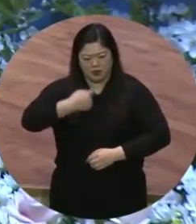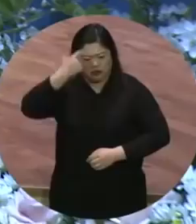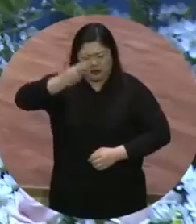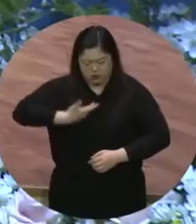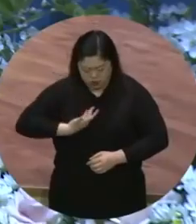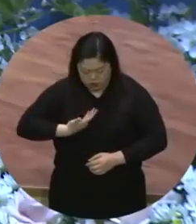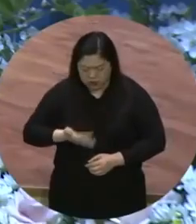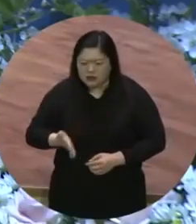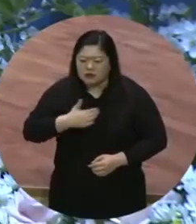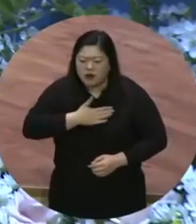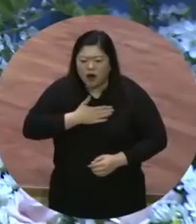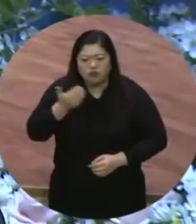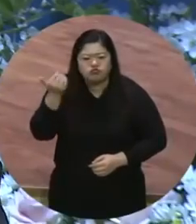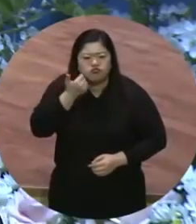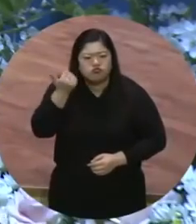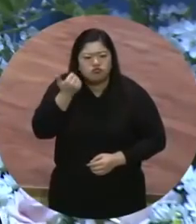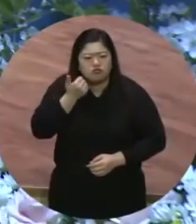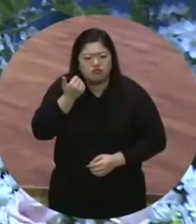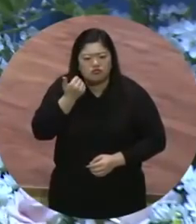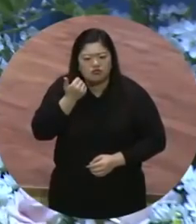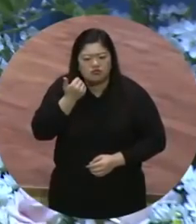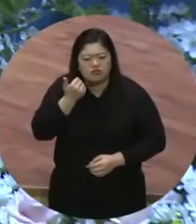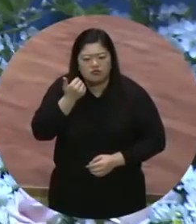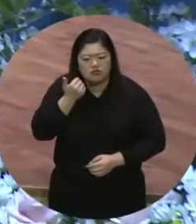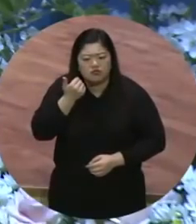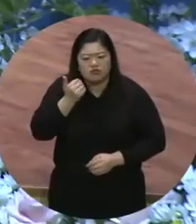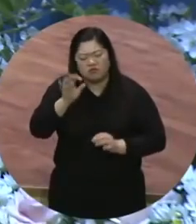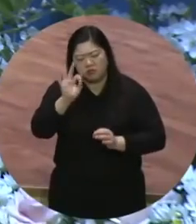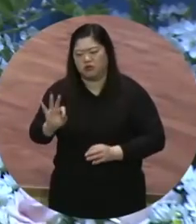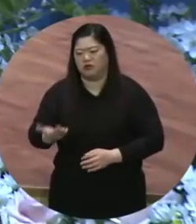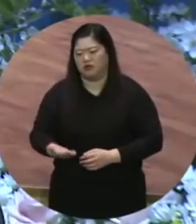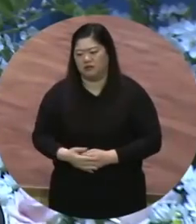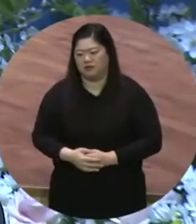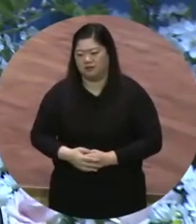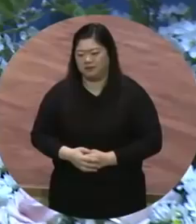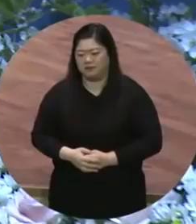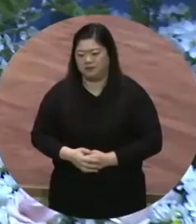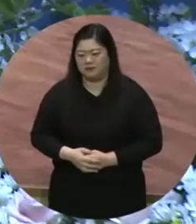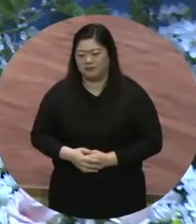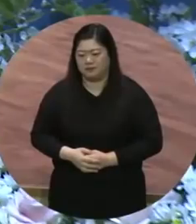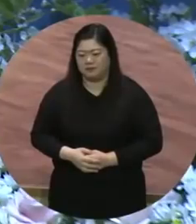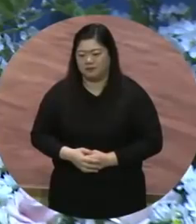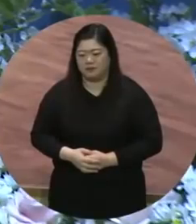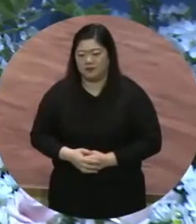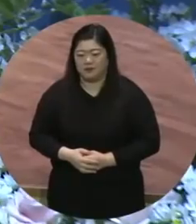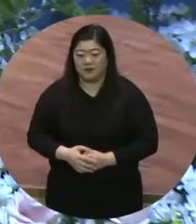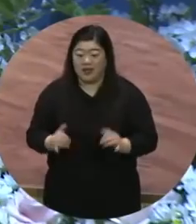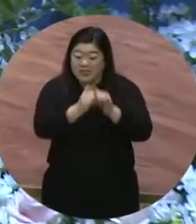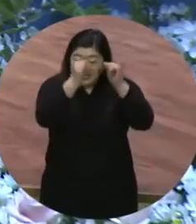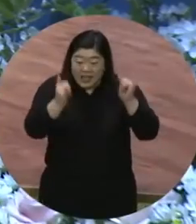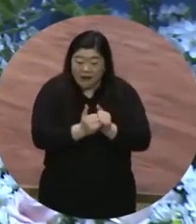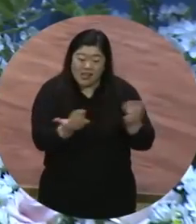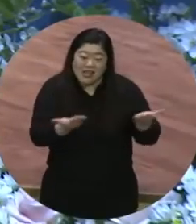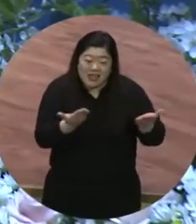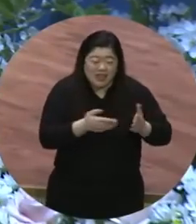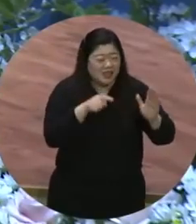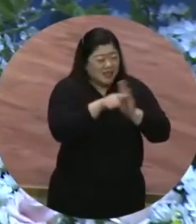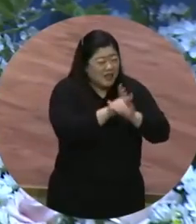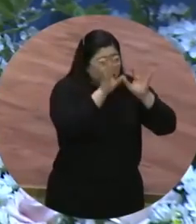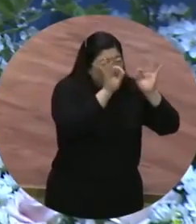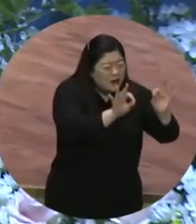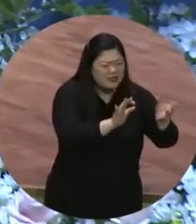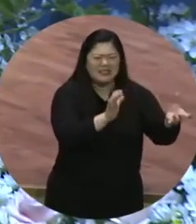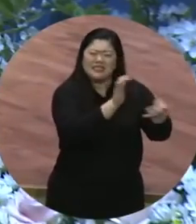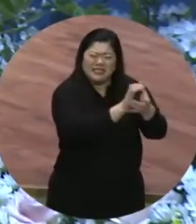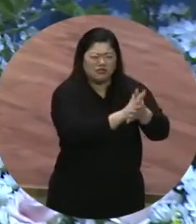영적 이 자존감을 좀 회복해보라는 얘기예요. 세상에 살다 보면 불신자 비슷하게 살 때도 있어요. 그